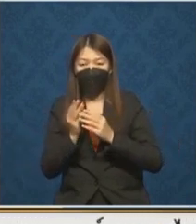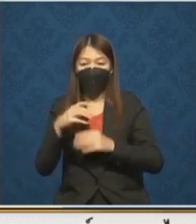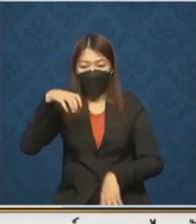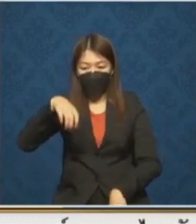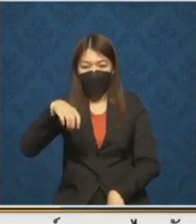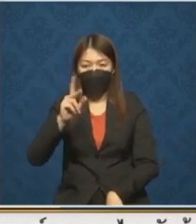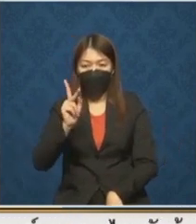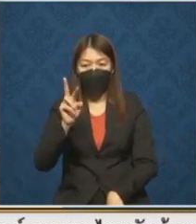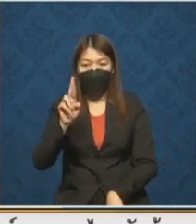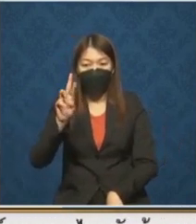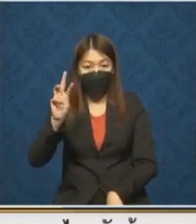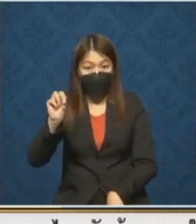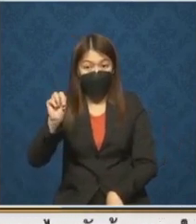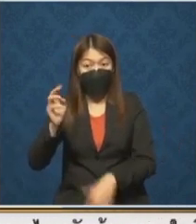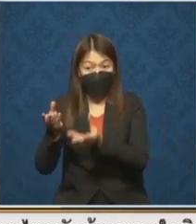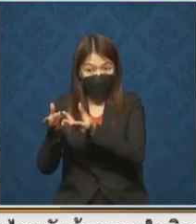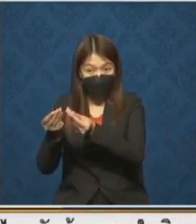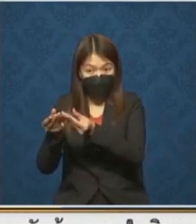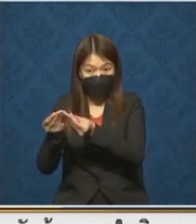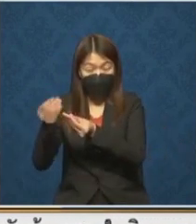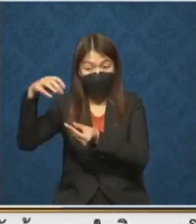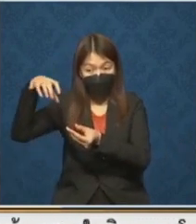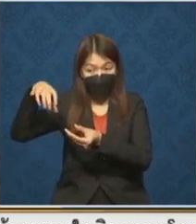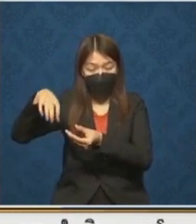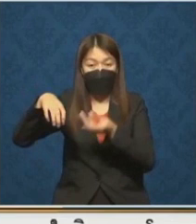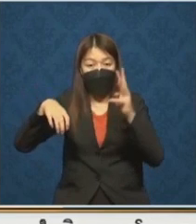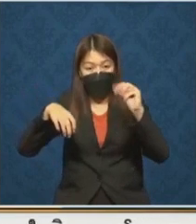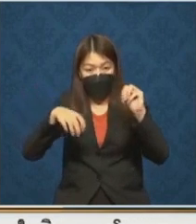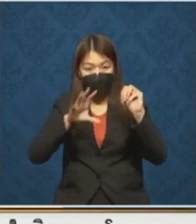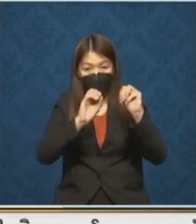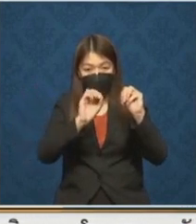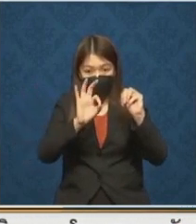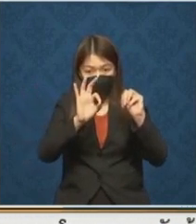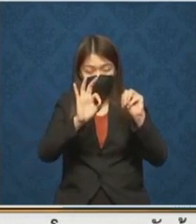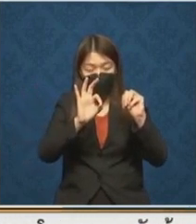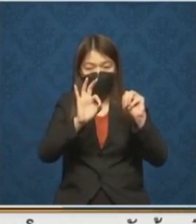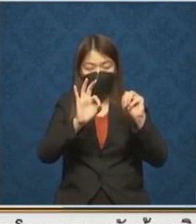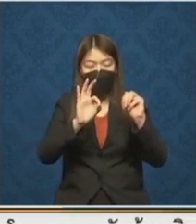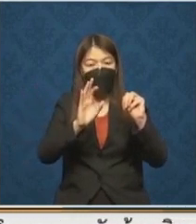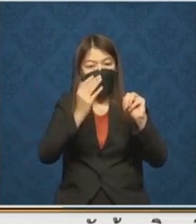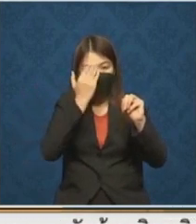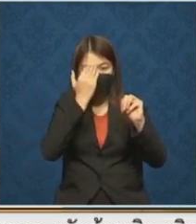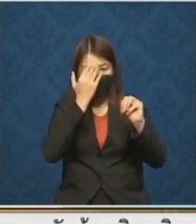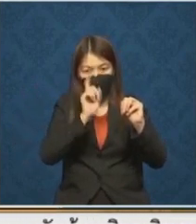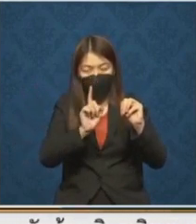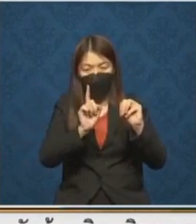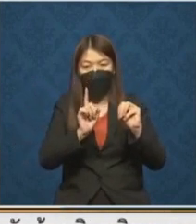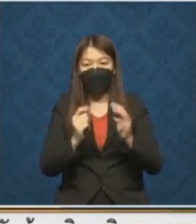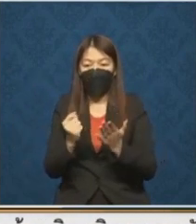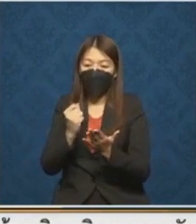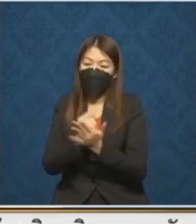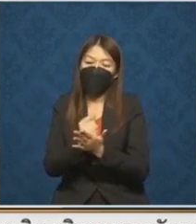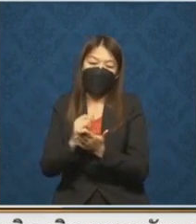มที่ดินกลมที่ดินก็จะมีมาตร 59สามารถที่ออกชโนด